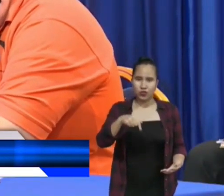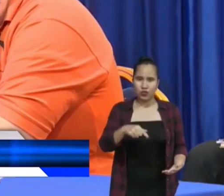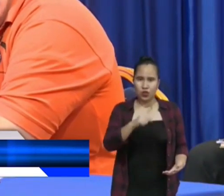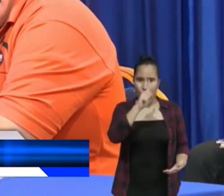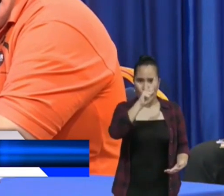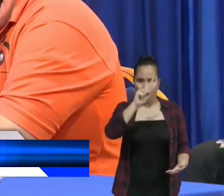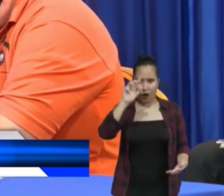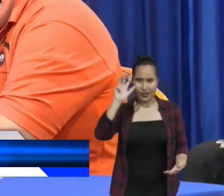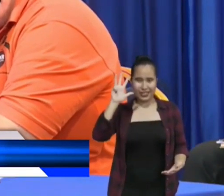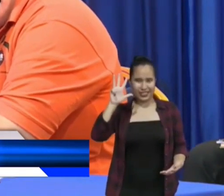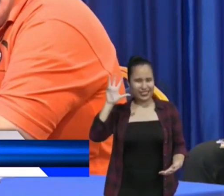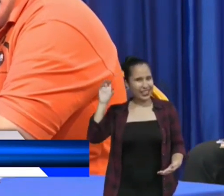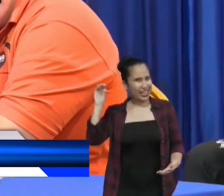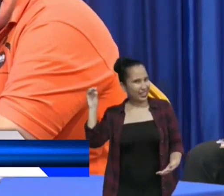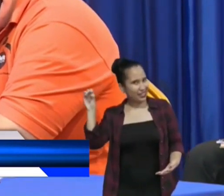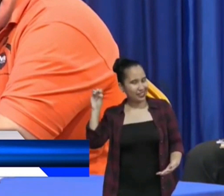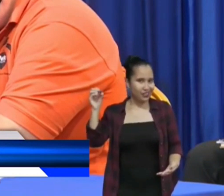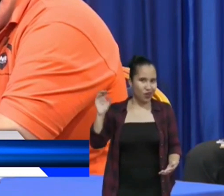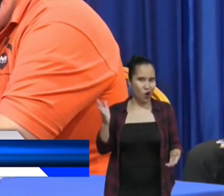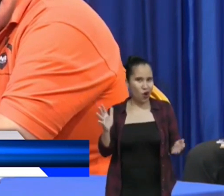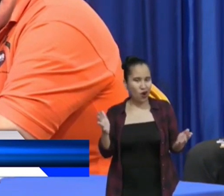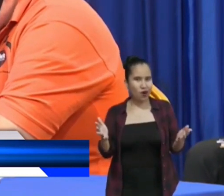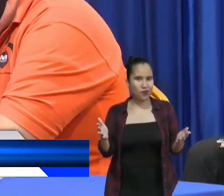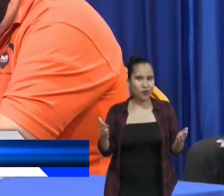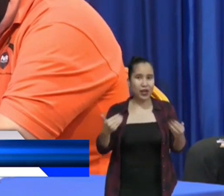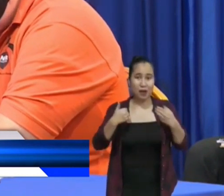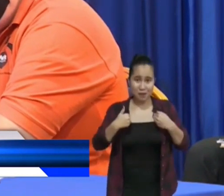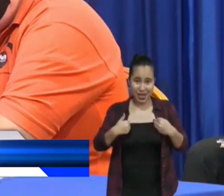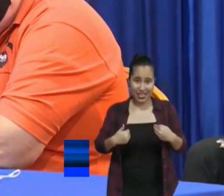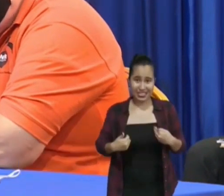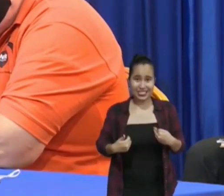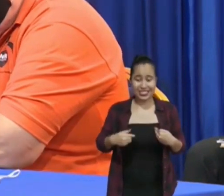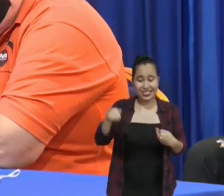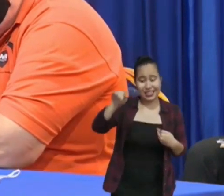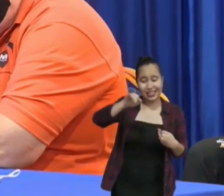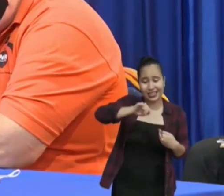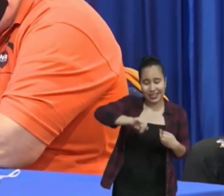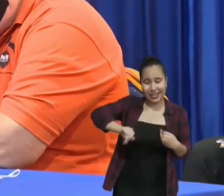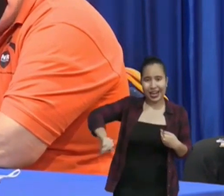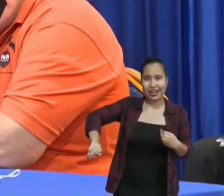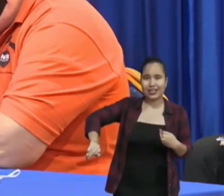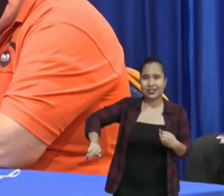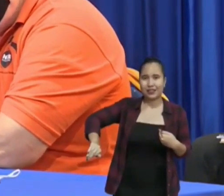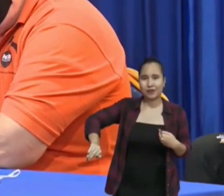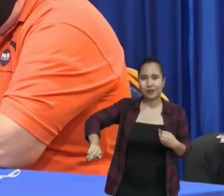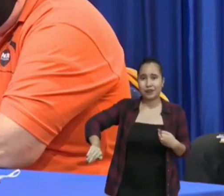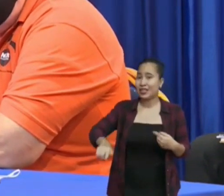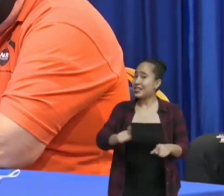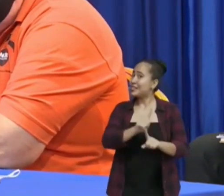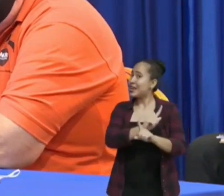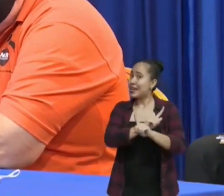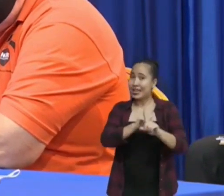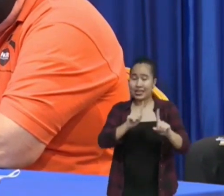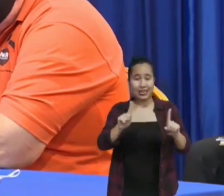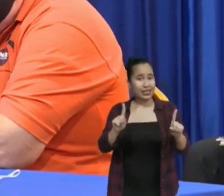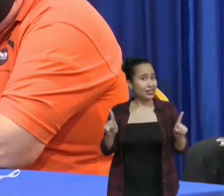190, 189 of 190 mensen nog in quarantaine. En het zijn geen